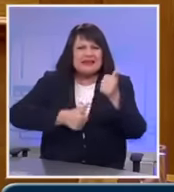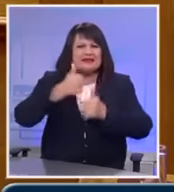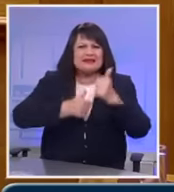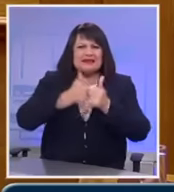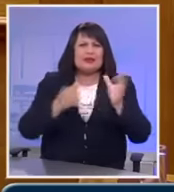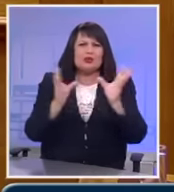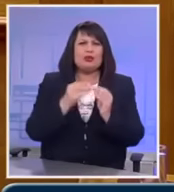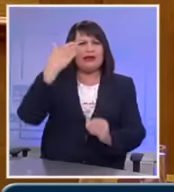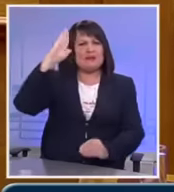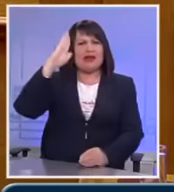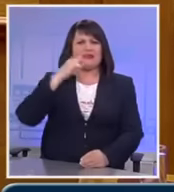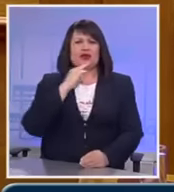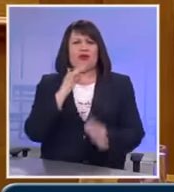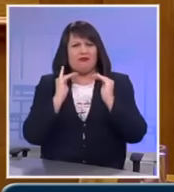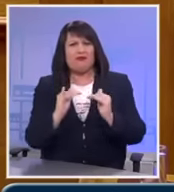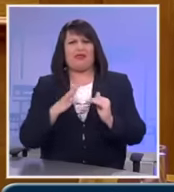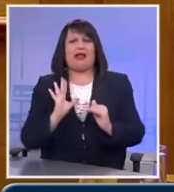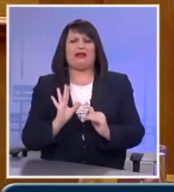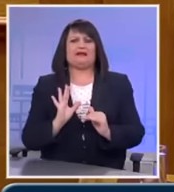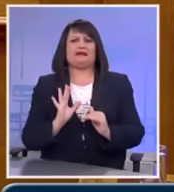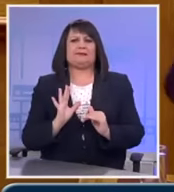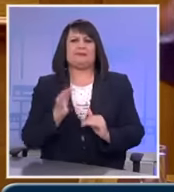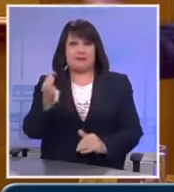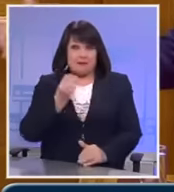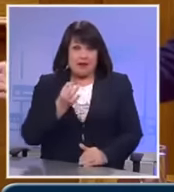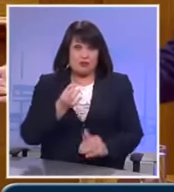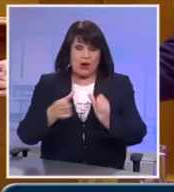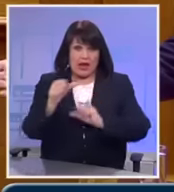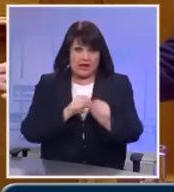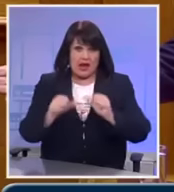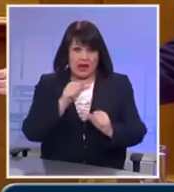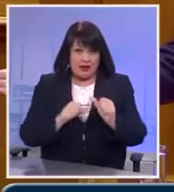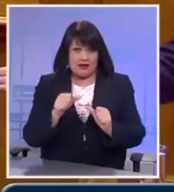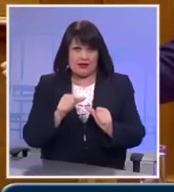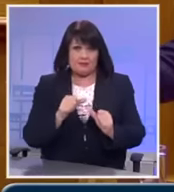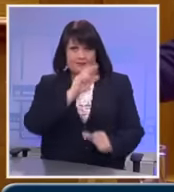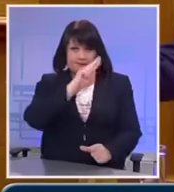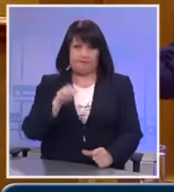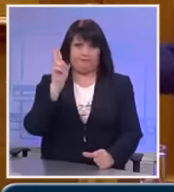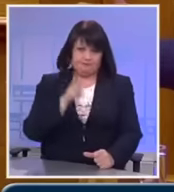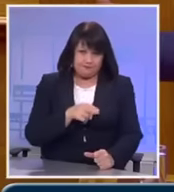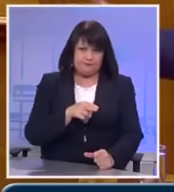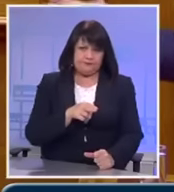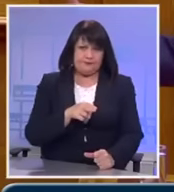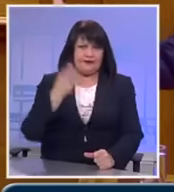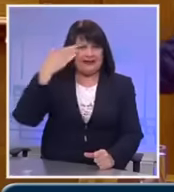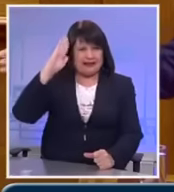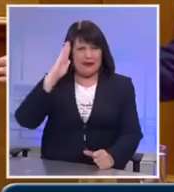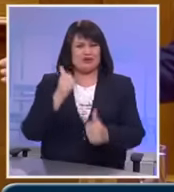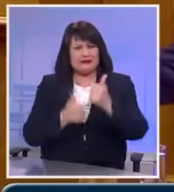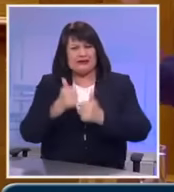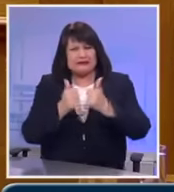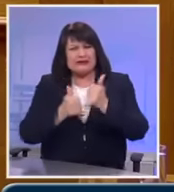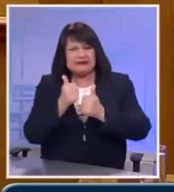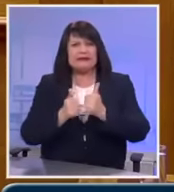εξεταστικες να παραμείνει και ότι αλλαγές γίνονται για να καταργηθεί αυτό το γυμνάσιο εξεταστικό